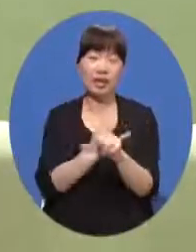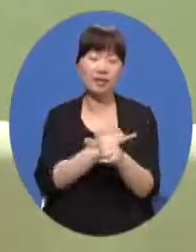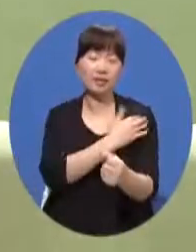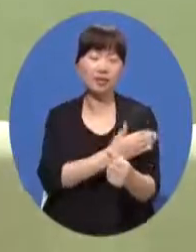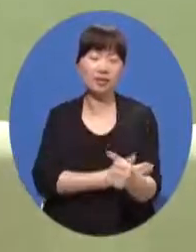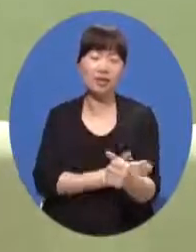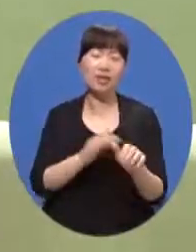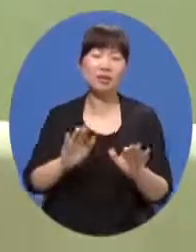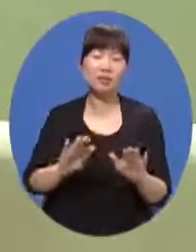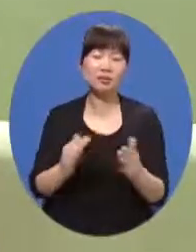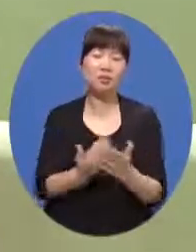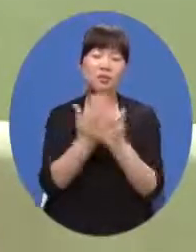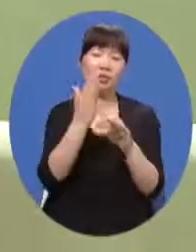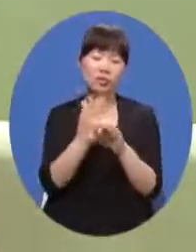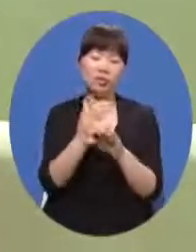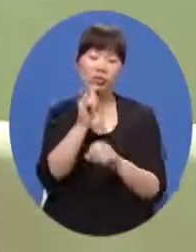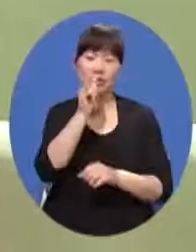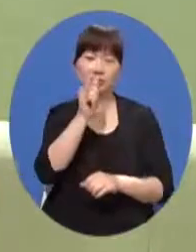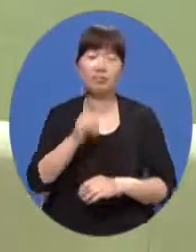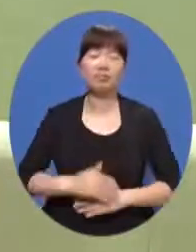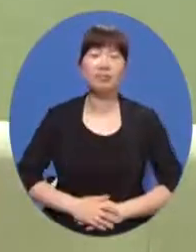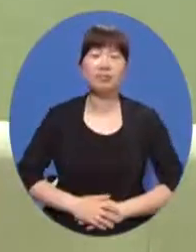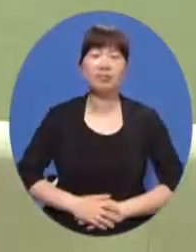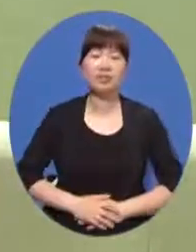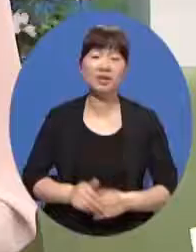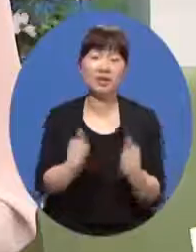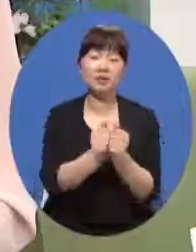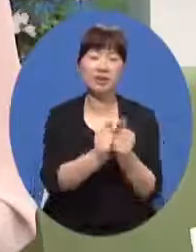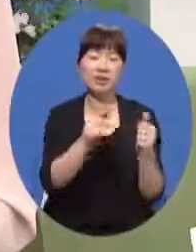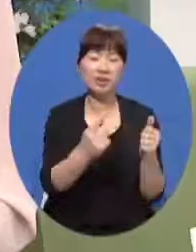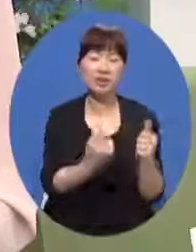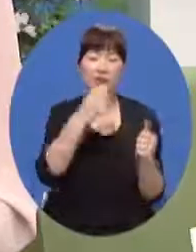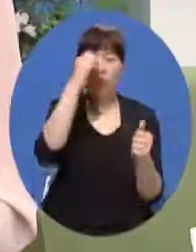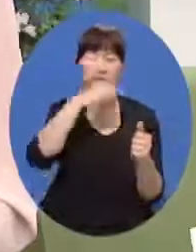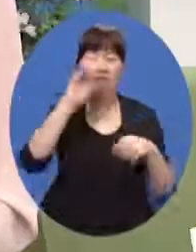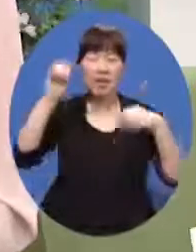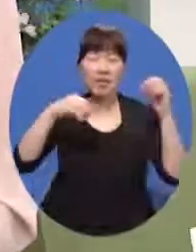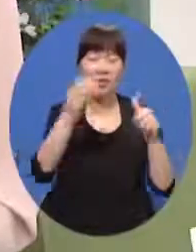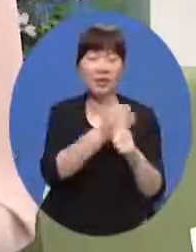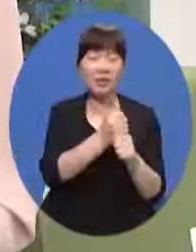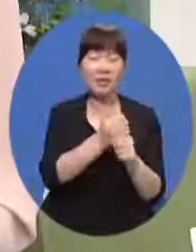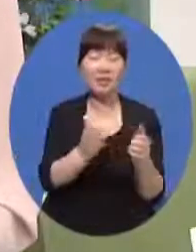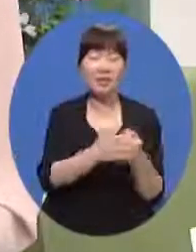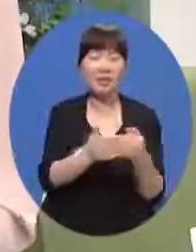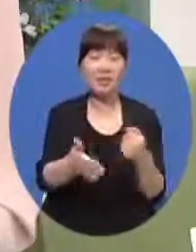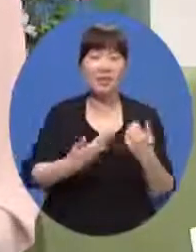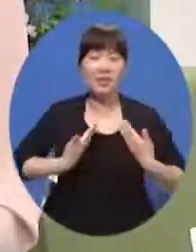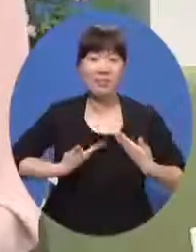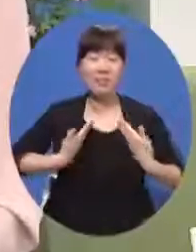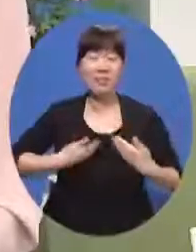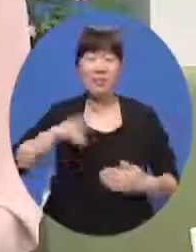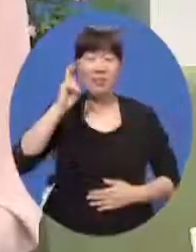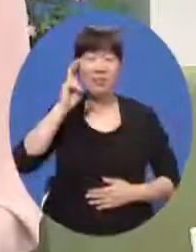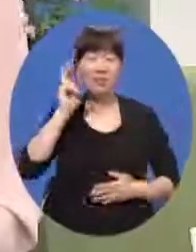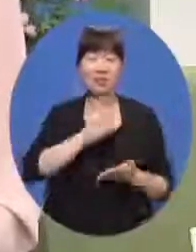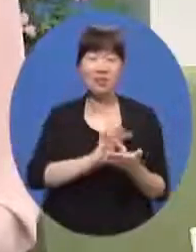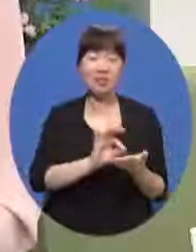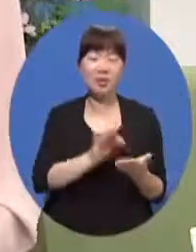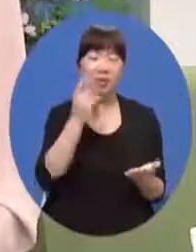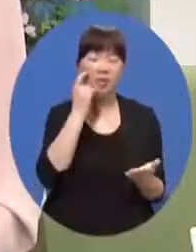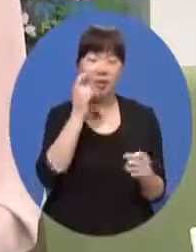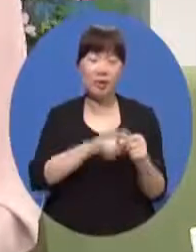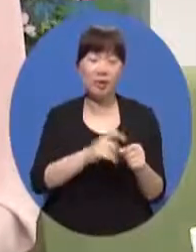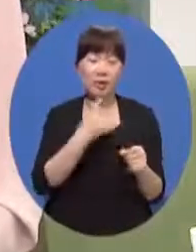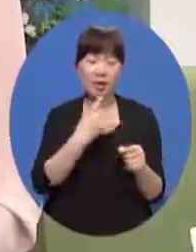능력들이 점차적으로 발달했다라고도 볼 수 있죠. 남자들은 그냥 사냥하느라고 바쁘군요. 네, 네. 그때는 제가 신경 쓸 수가 예, 없고